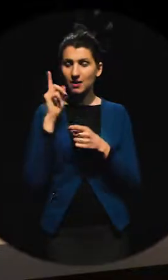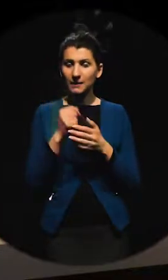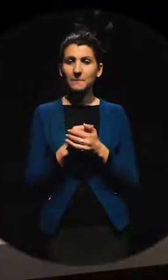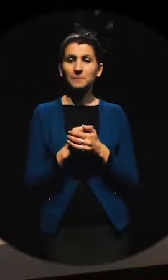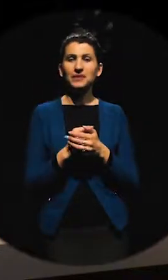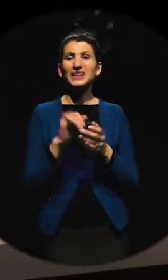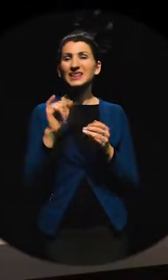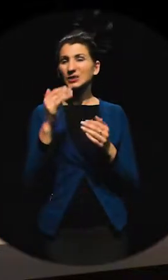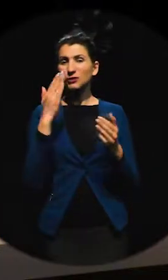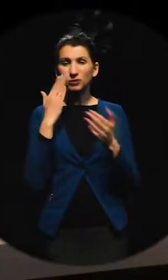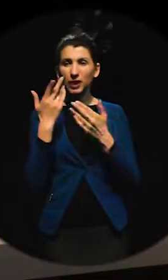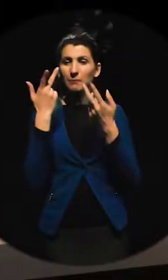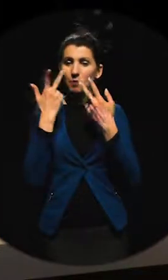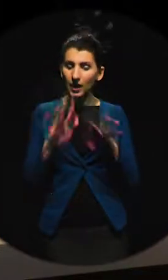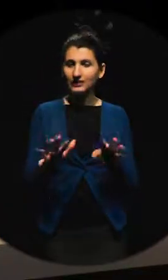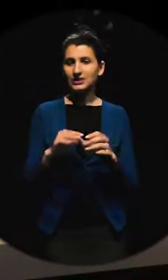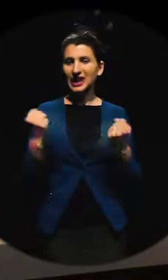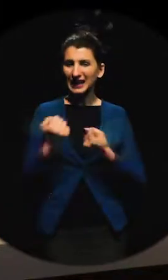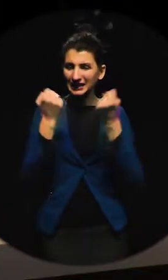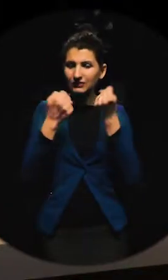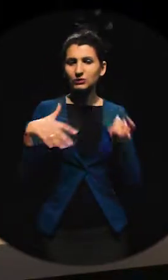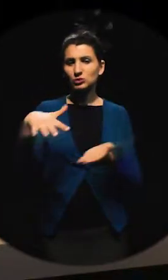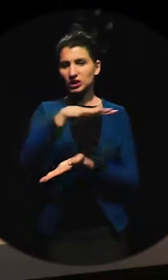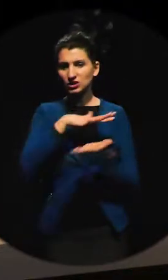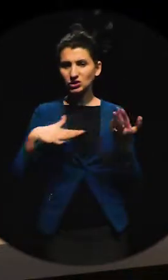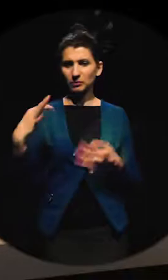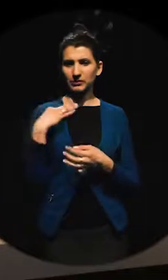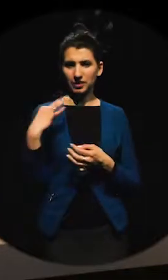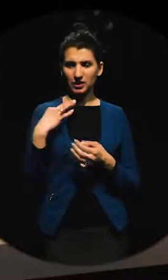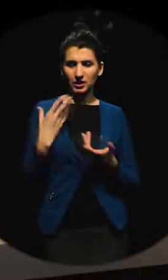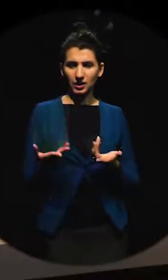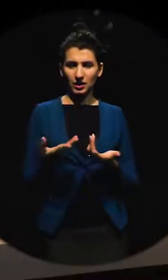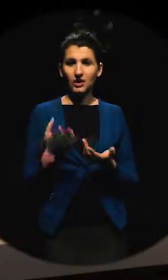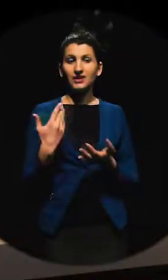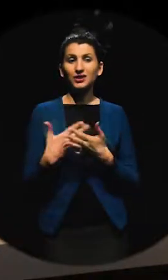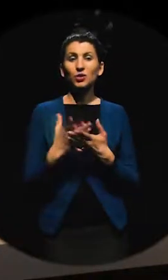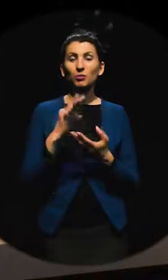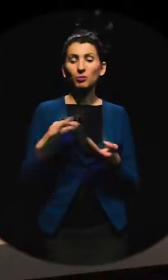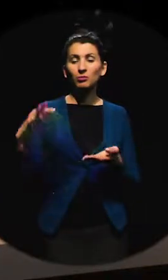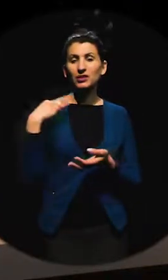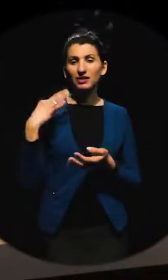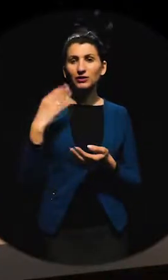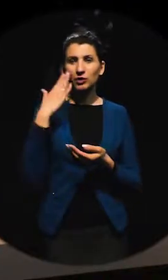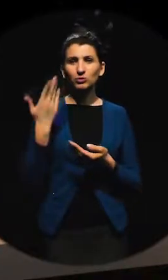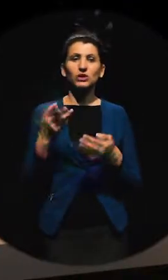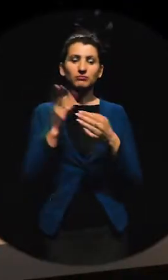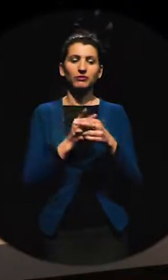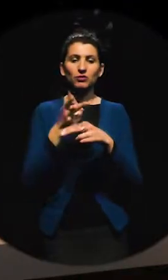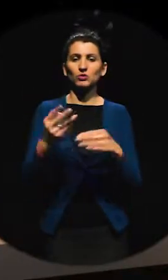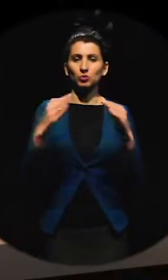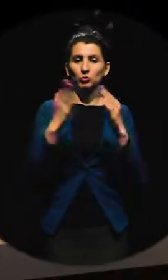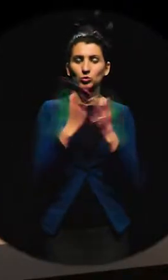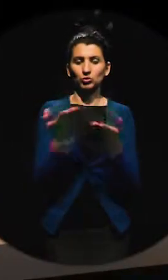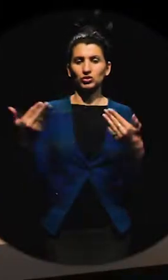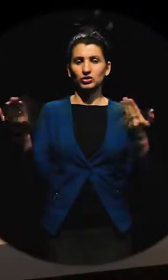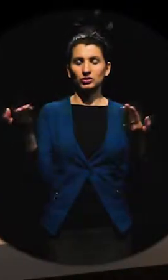no, jak w ogóle pokazać aktywizm w przestrzeni prywatnej. Przestrzeń prywatna jest zwykle tą przestrzenią za zamkniętymi drzwiami,